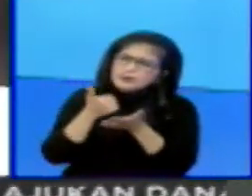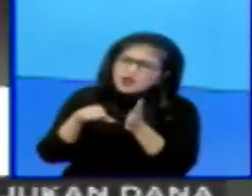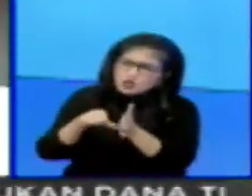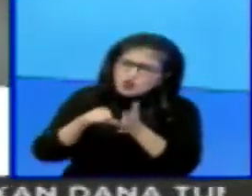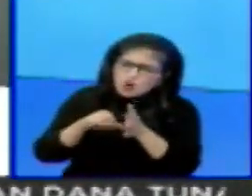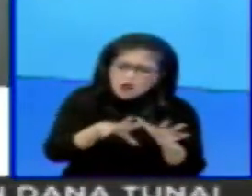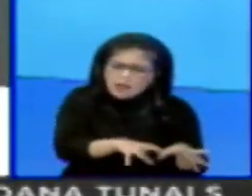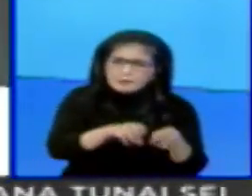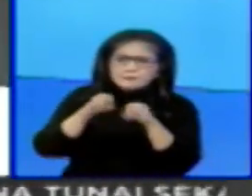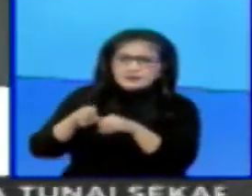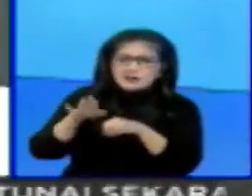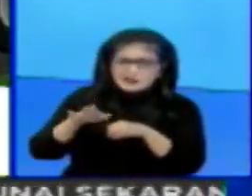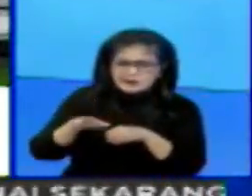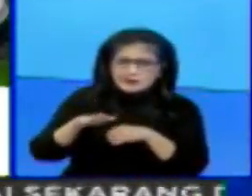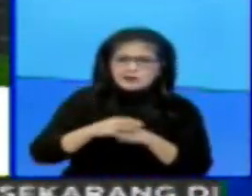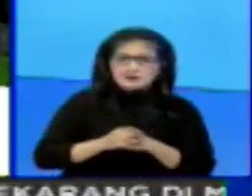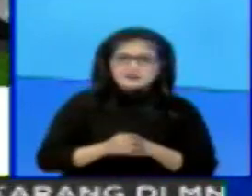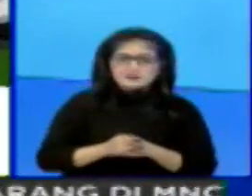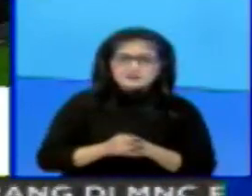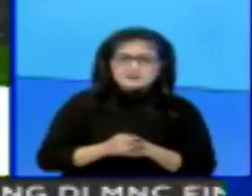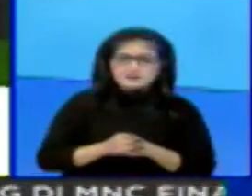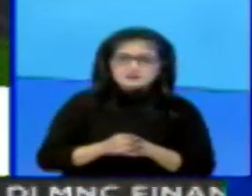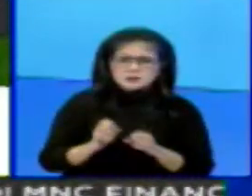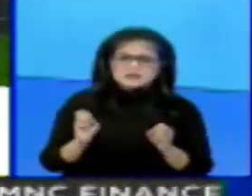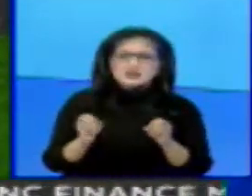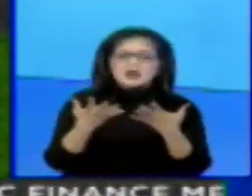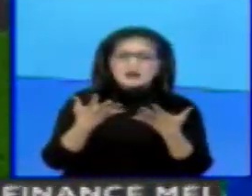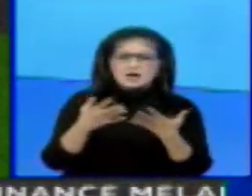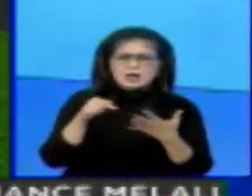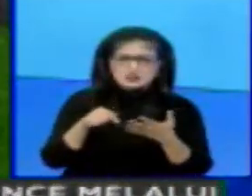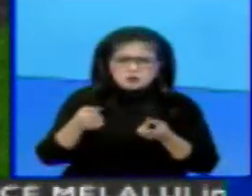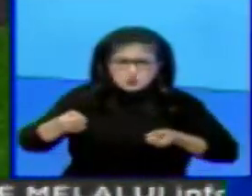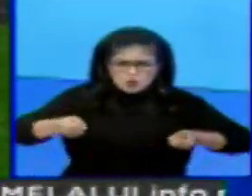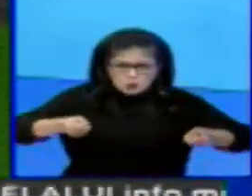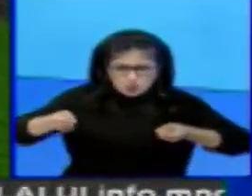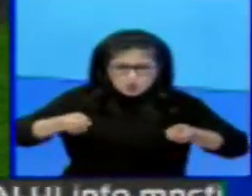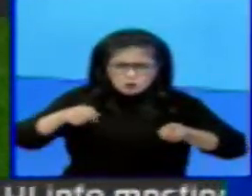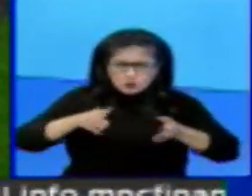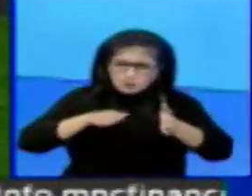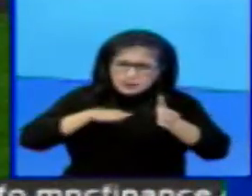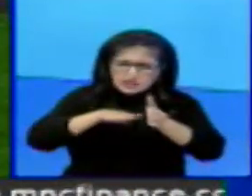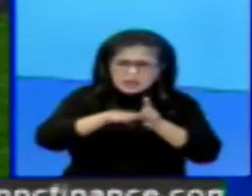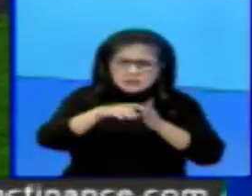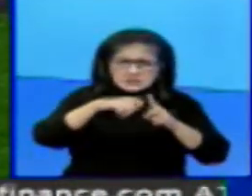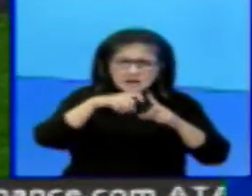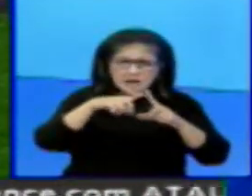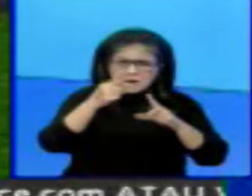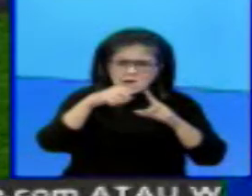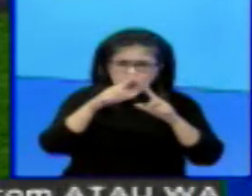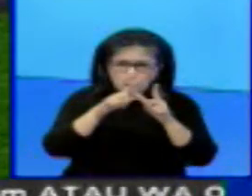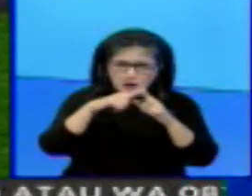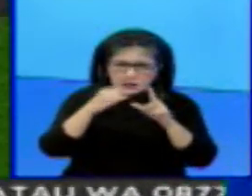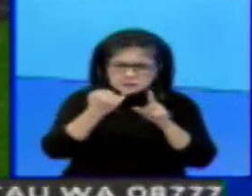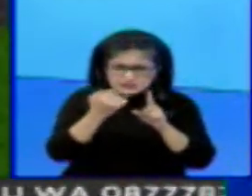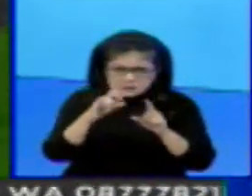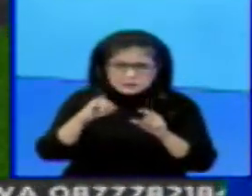yang berada di pelukannya. Kecelakaan berawal saat truk melaju dari arah Karawaci menuju Tangerang. Pada saat bersamaan, mobil melaju dari